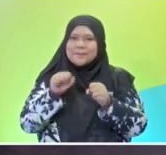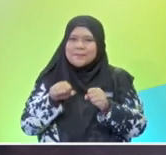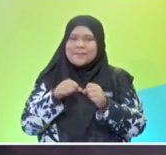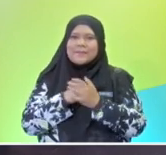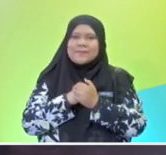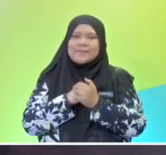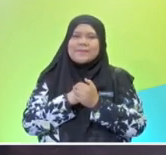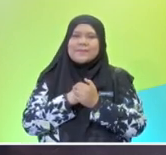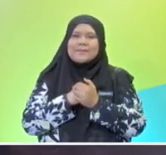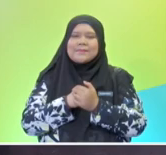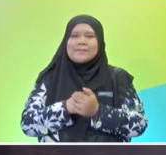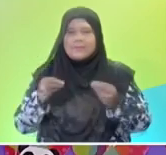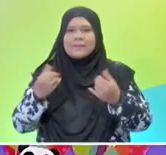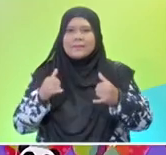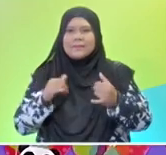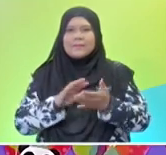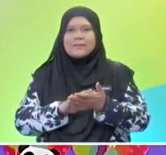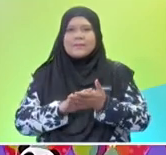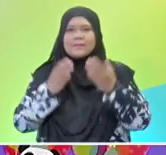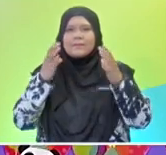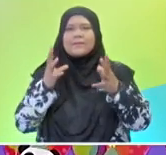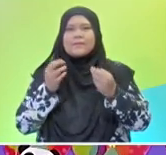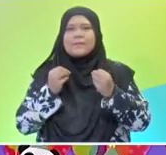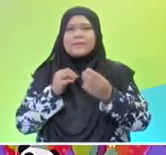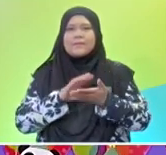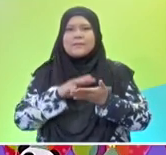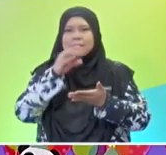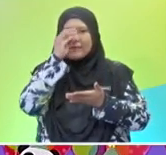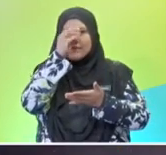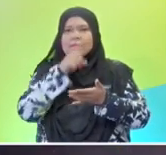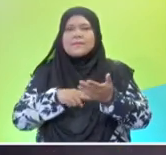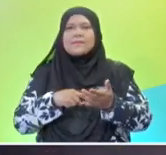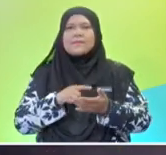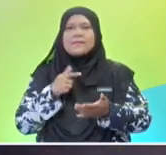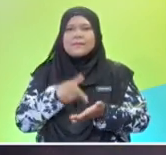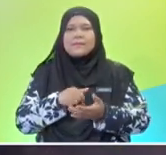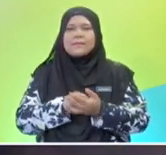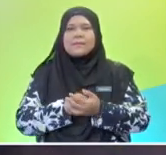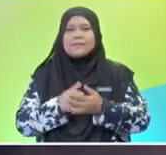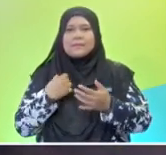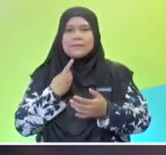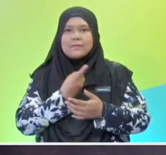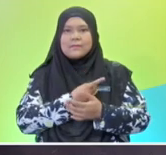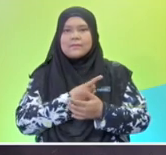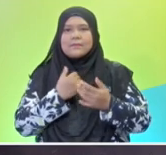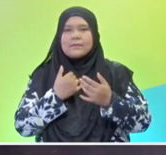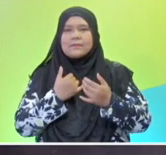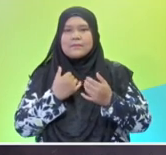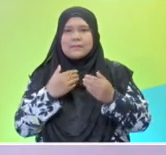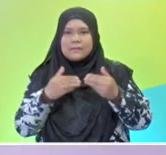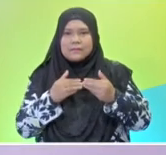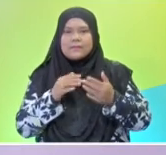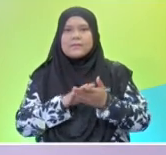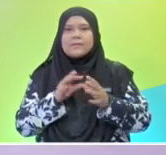boleh, boleh. Baiklah cikgu. Seterusnya, apa lagi kita nak belajar hari ini cikgu? Baik, kita nak sambung dengan kepentingan